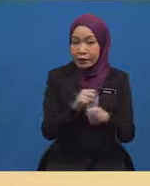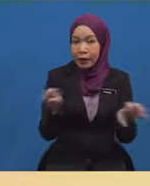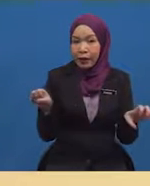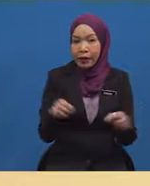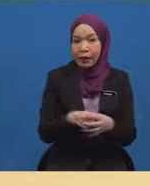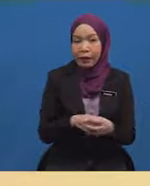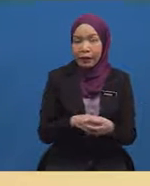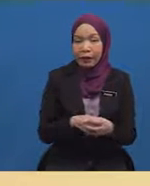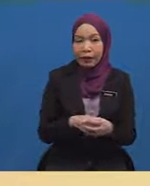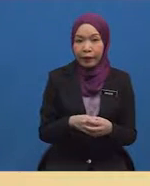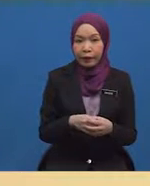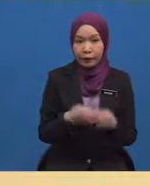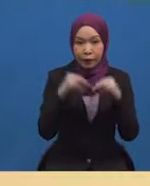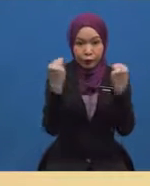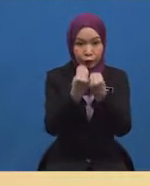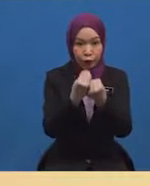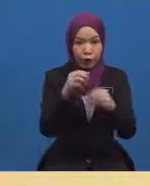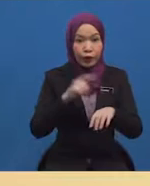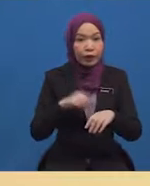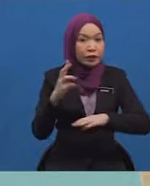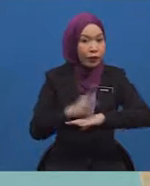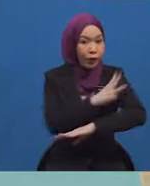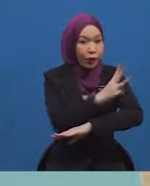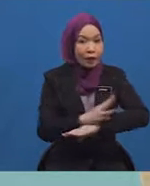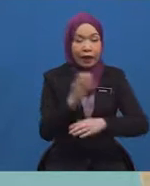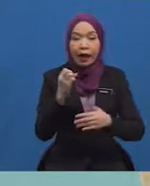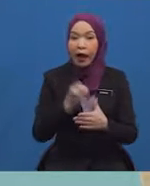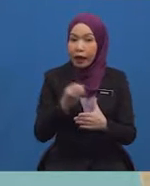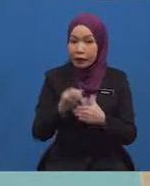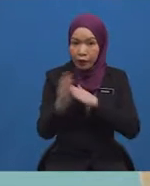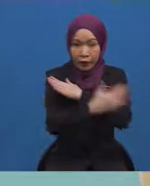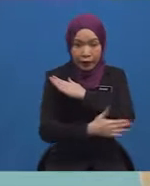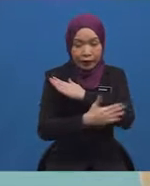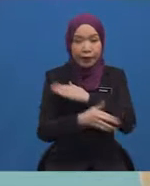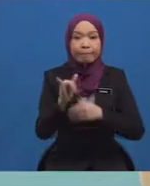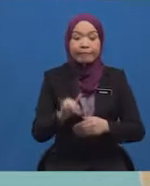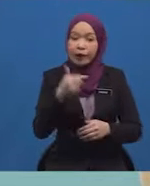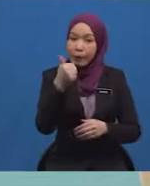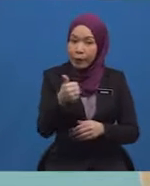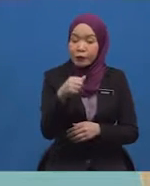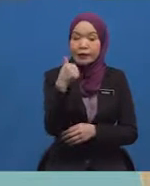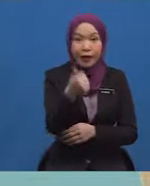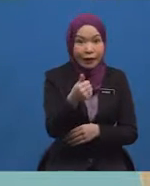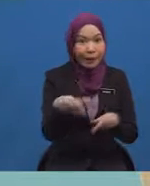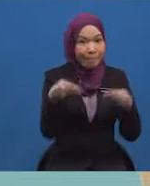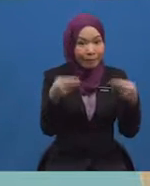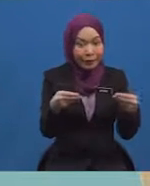sesuatu kawasan atau negara. Ha, bagus. Anda memang memberi perhatian.